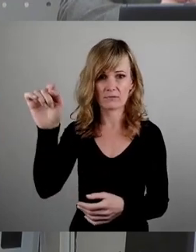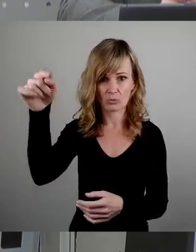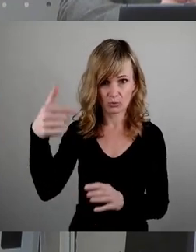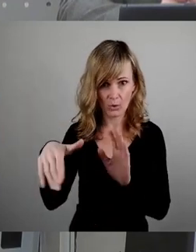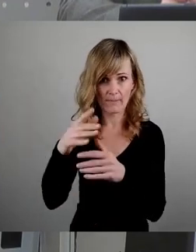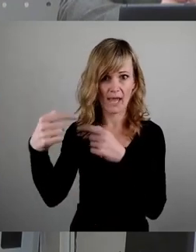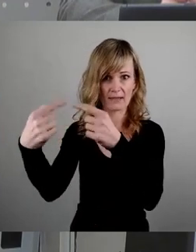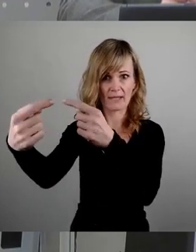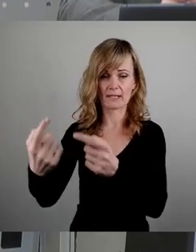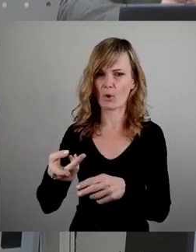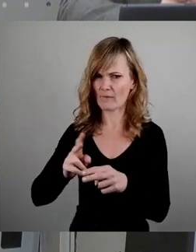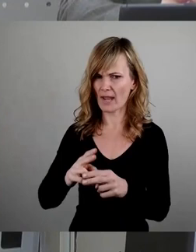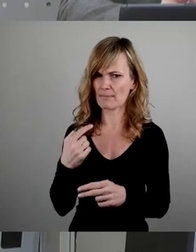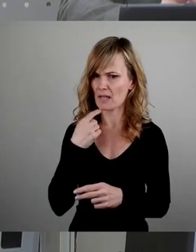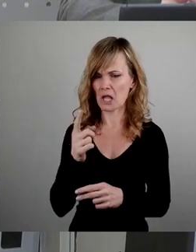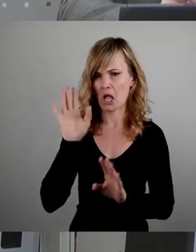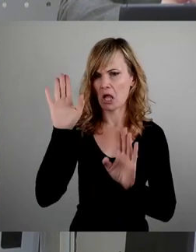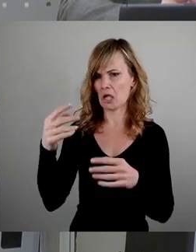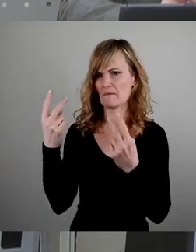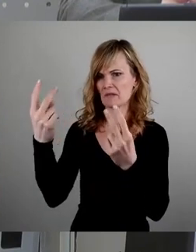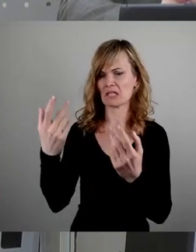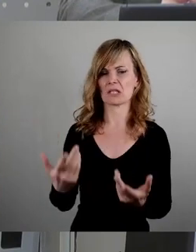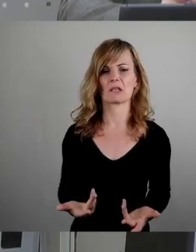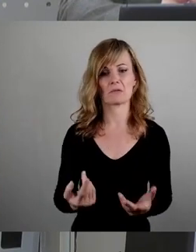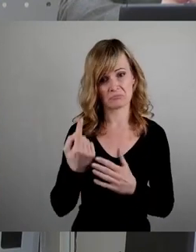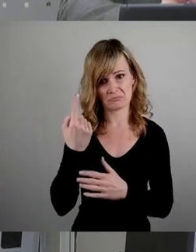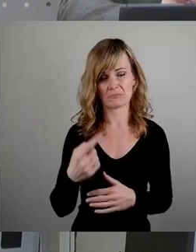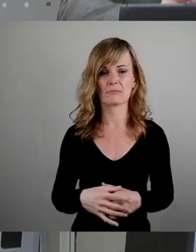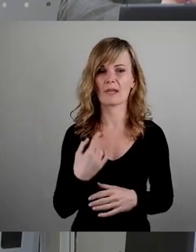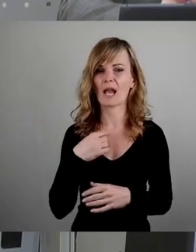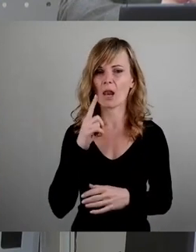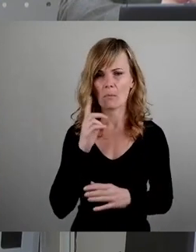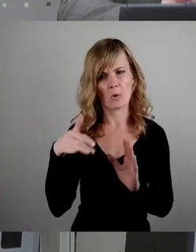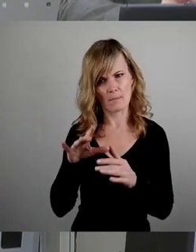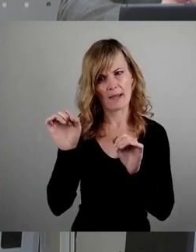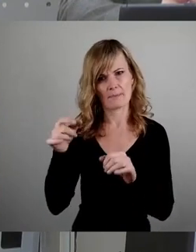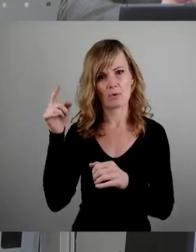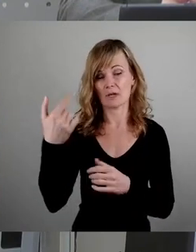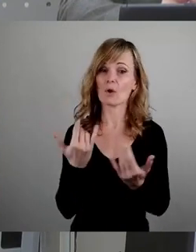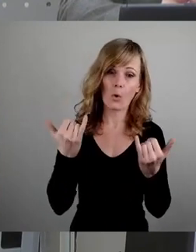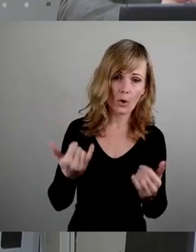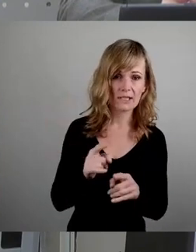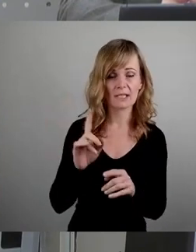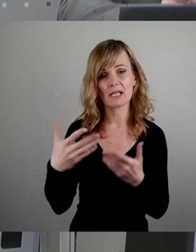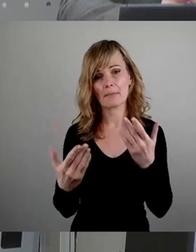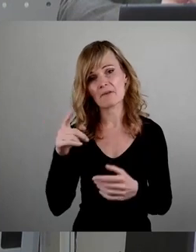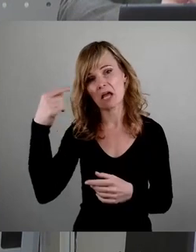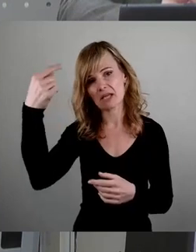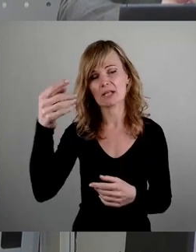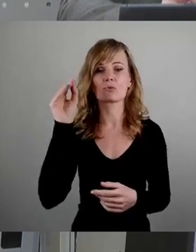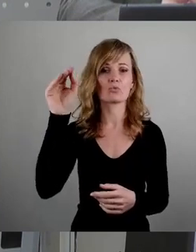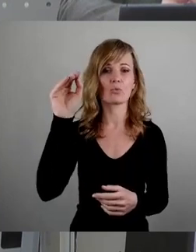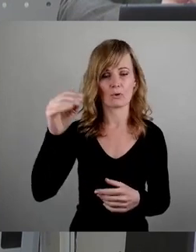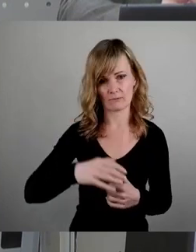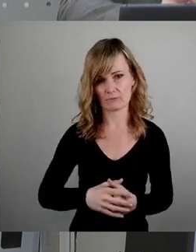auf einmal doch nicht mehr so wichtig ist. Ich glaube, da geht noch was, vielleicht nicht heute, aber für die Zukunft, deswegen